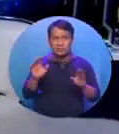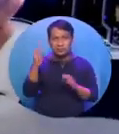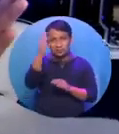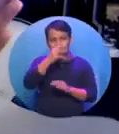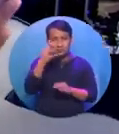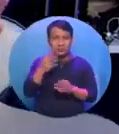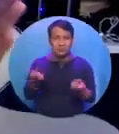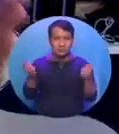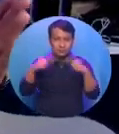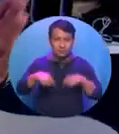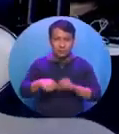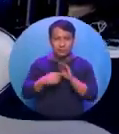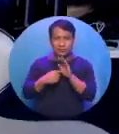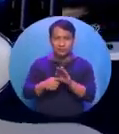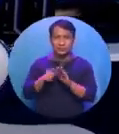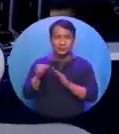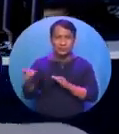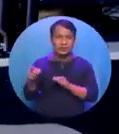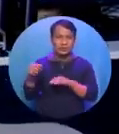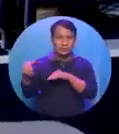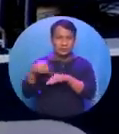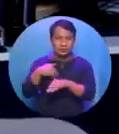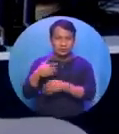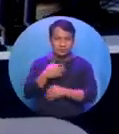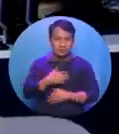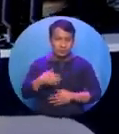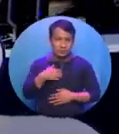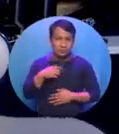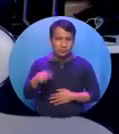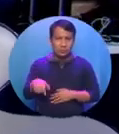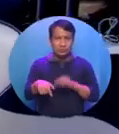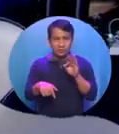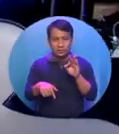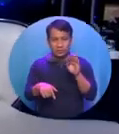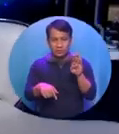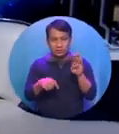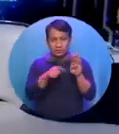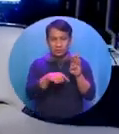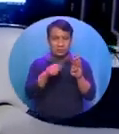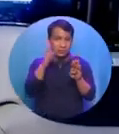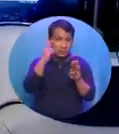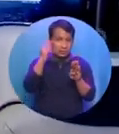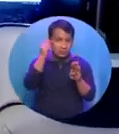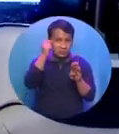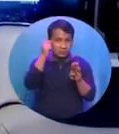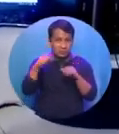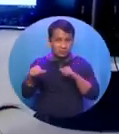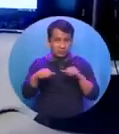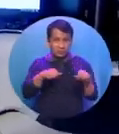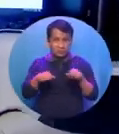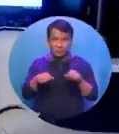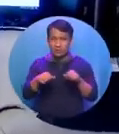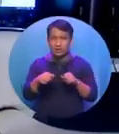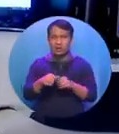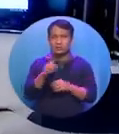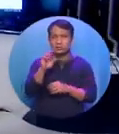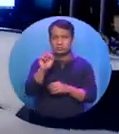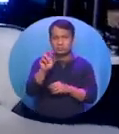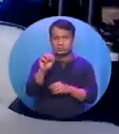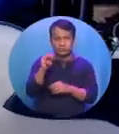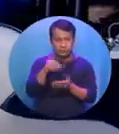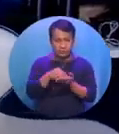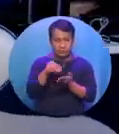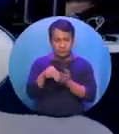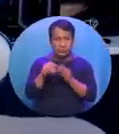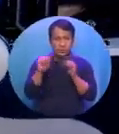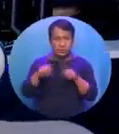kakalimutan, maaari nga kayong magsumbong ng inyong mga reklamo sa aming Facebook page, Rapid Wolf in Action, 12 million followers, at pwede